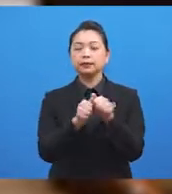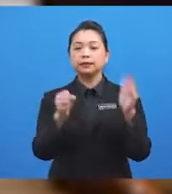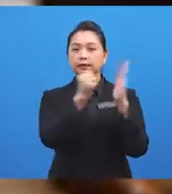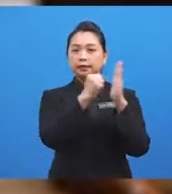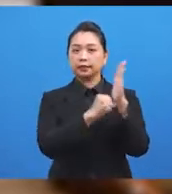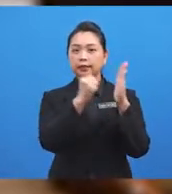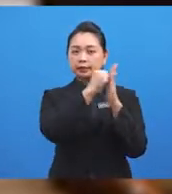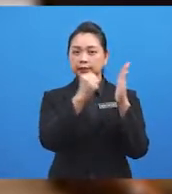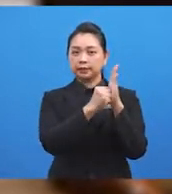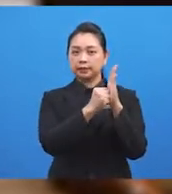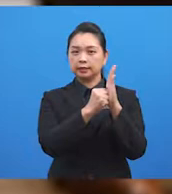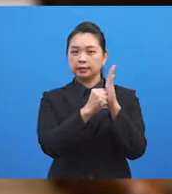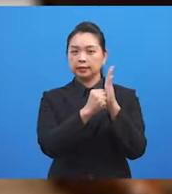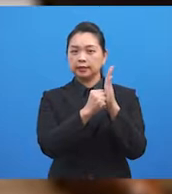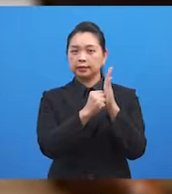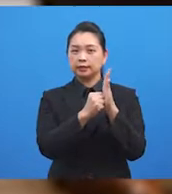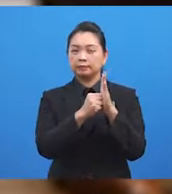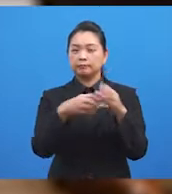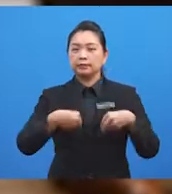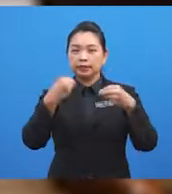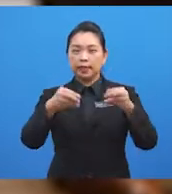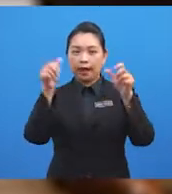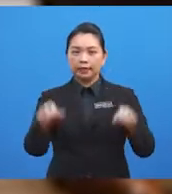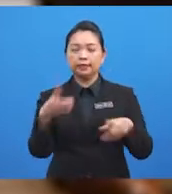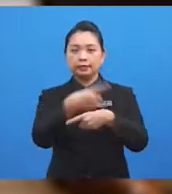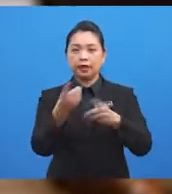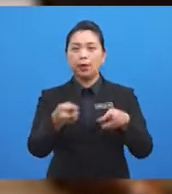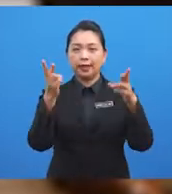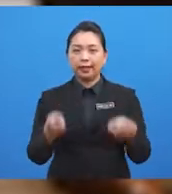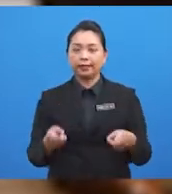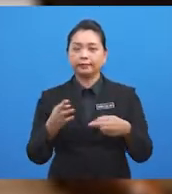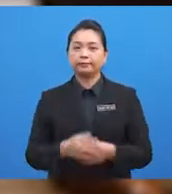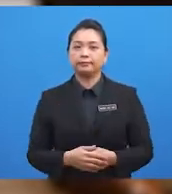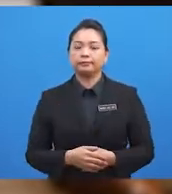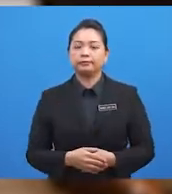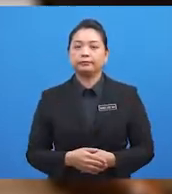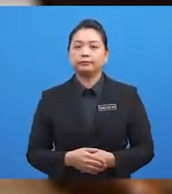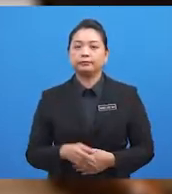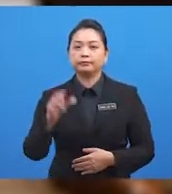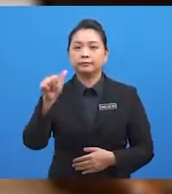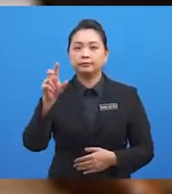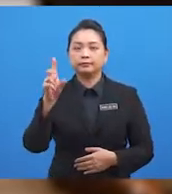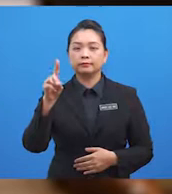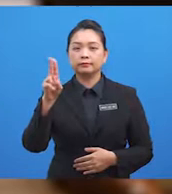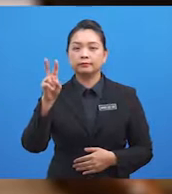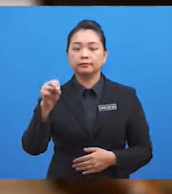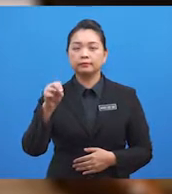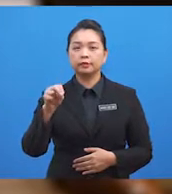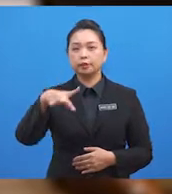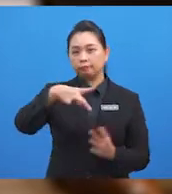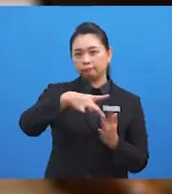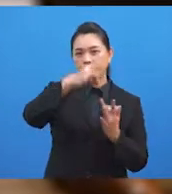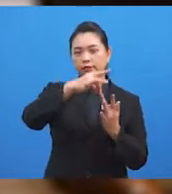syarat-syarat dan keadaan yang terpakai bagi ahli Dewan Rakyat. ADUN juga dipilih